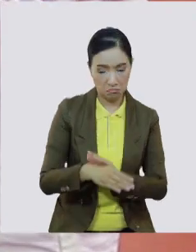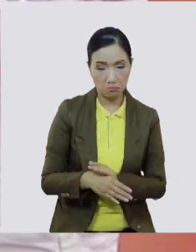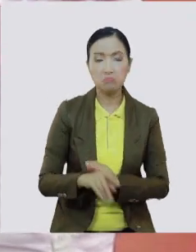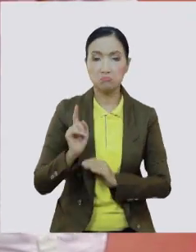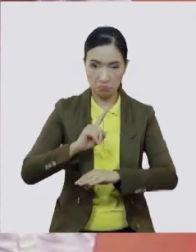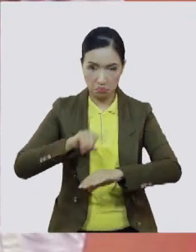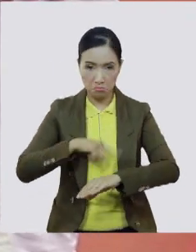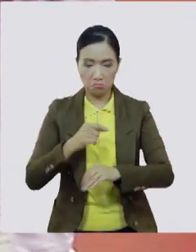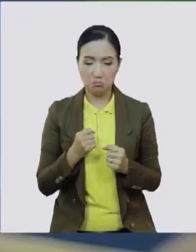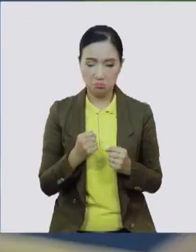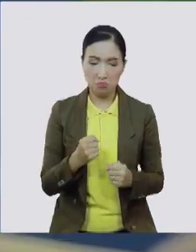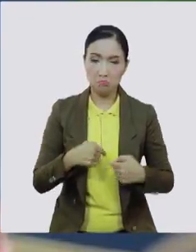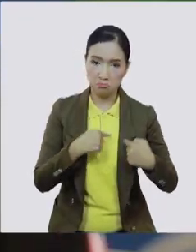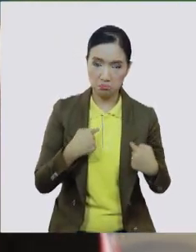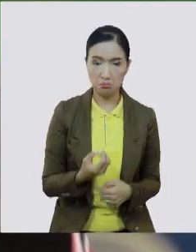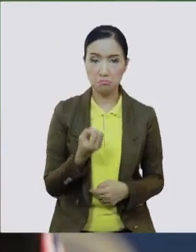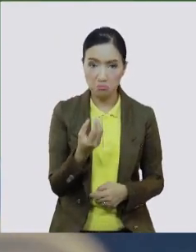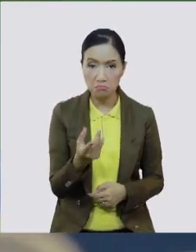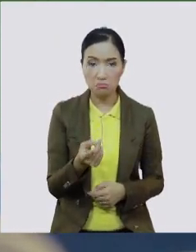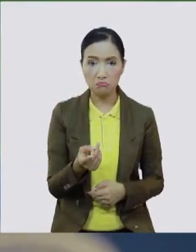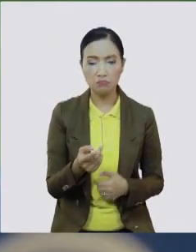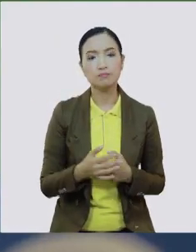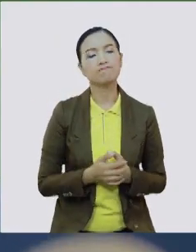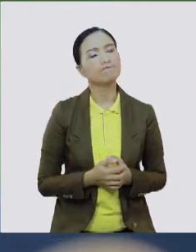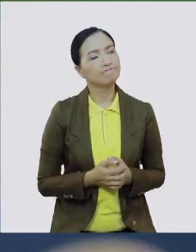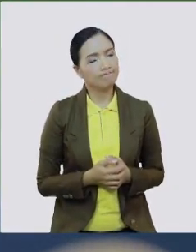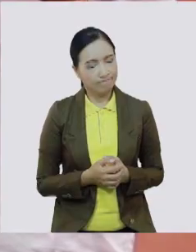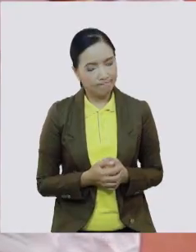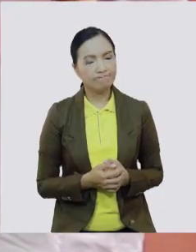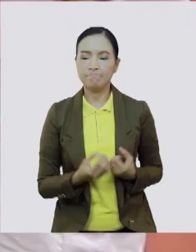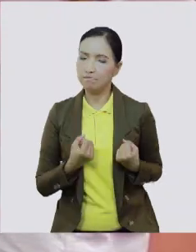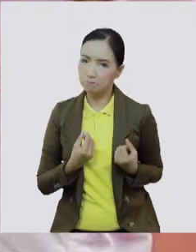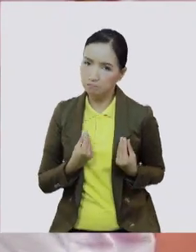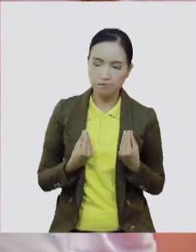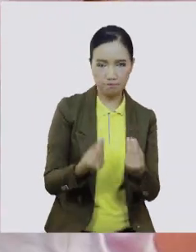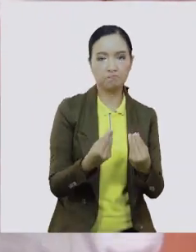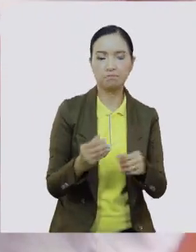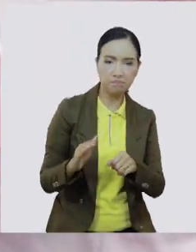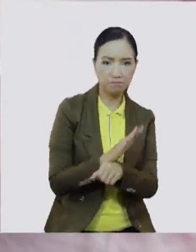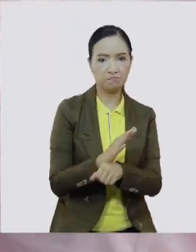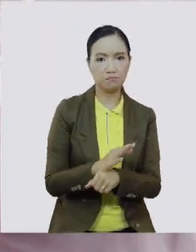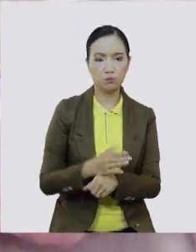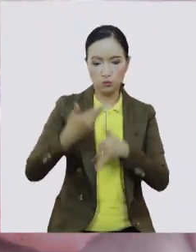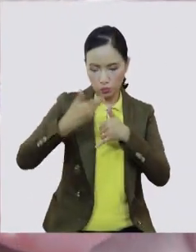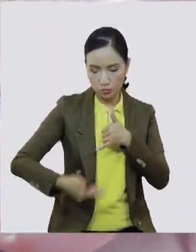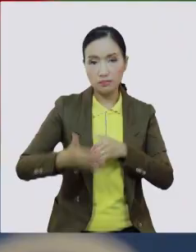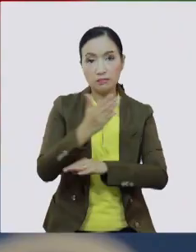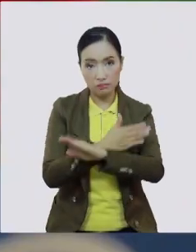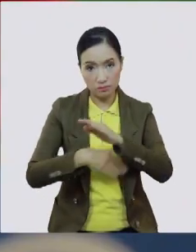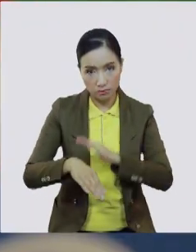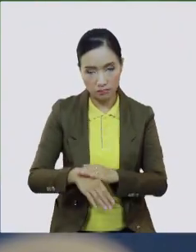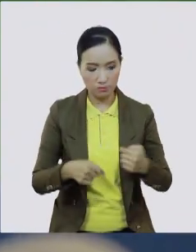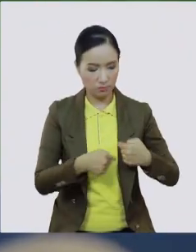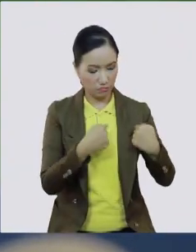ใช้กำลังใจขนาดไหน ผมเชื่อว่าต้องทุ่มสุดตัวก็พิการอยู่แล้วแล้วถ้าใจพิการไปด้วยเนี่ยผมว่